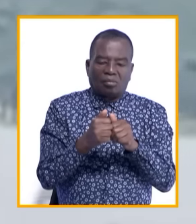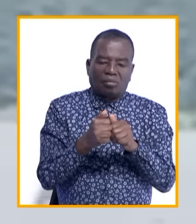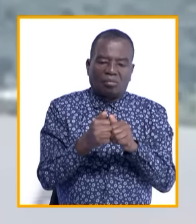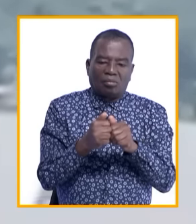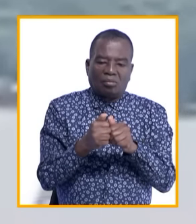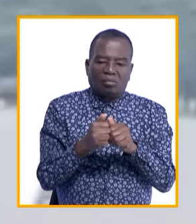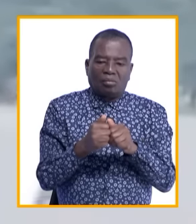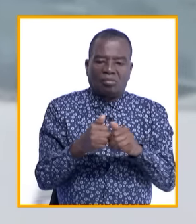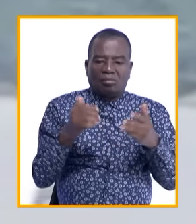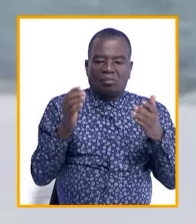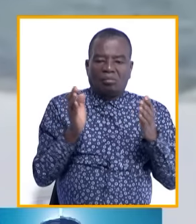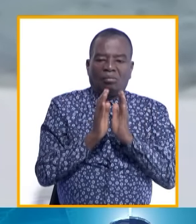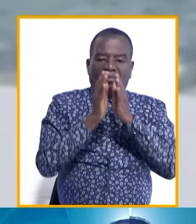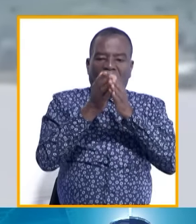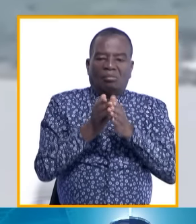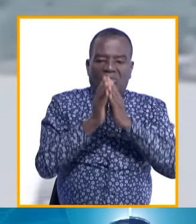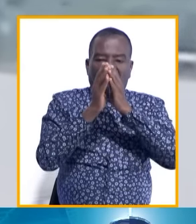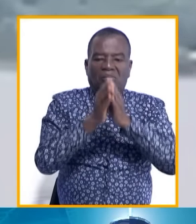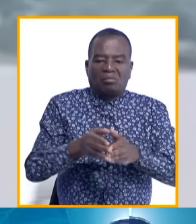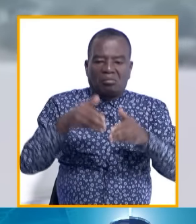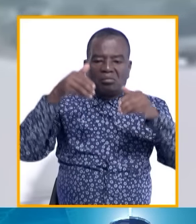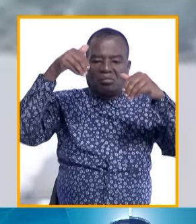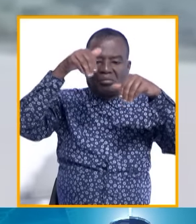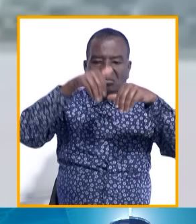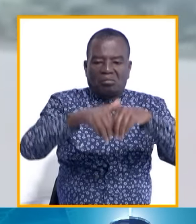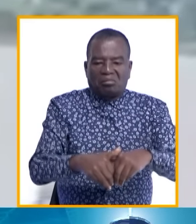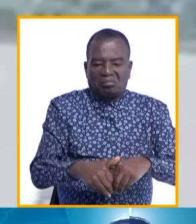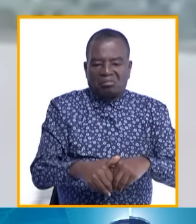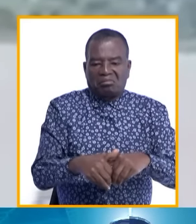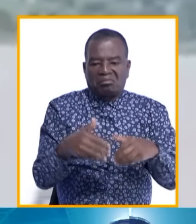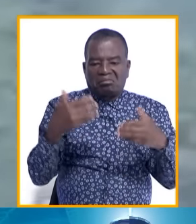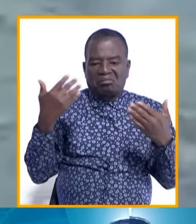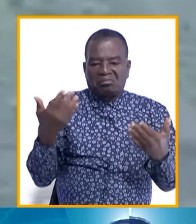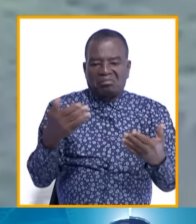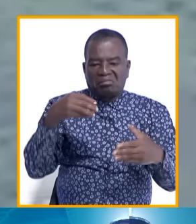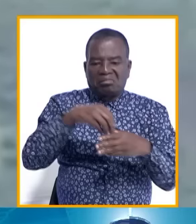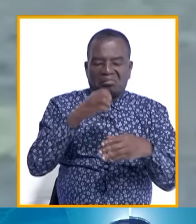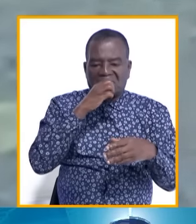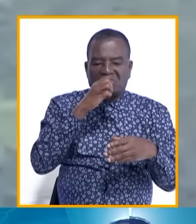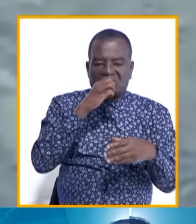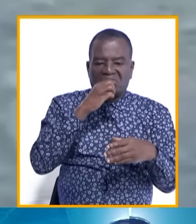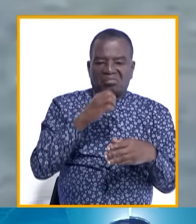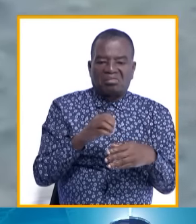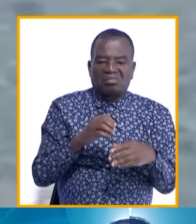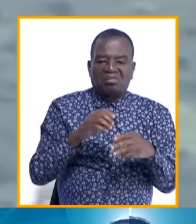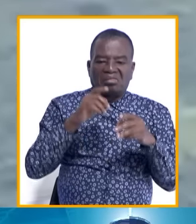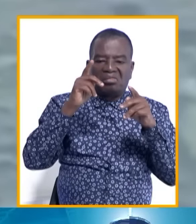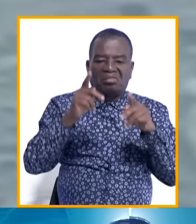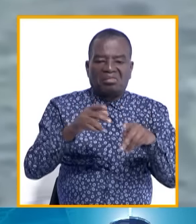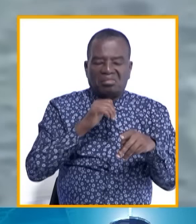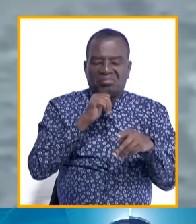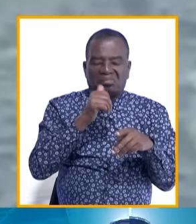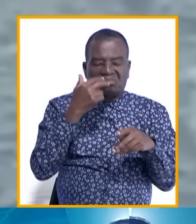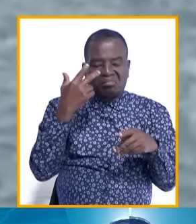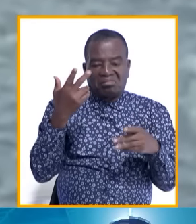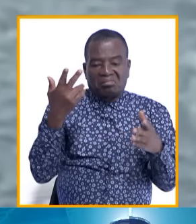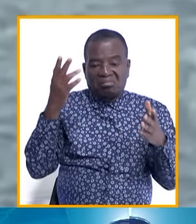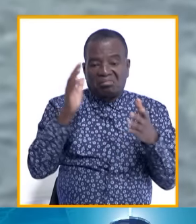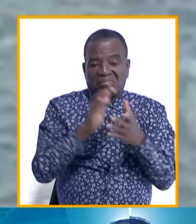de nos frontières, le naufrage en République démocratique du Congo d'une baleinière avec 300 passagers à bord dans la province